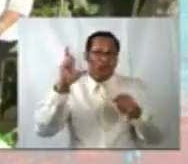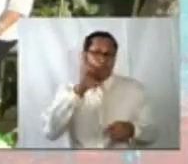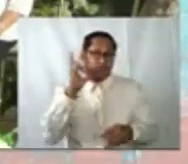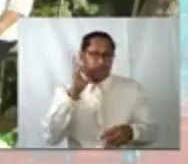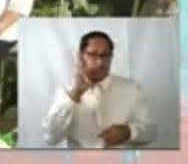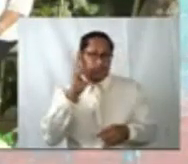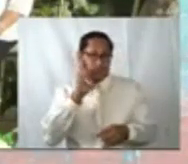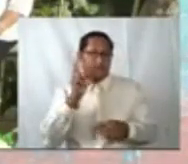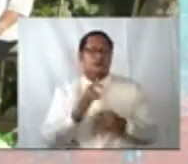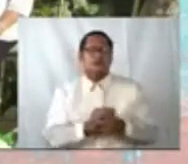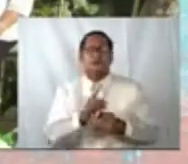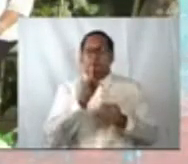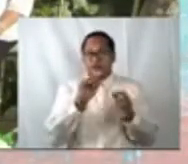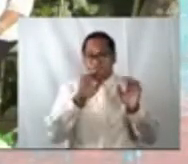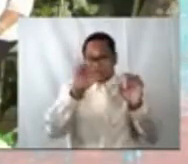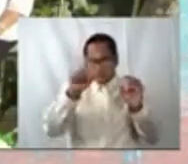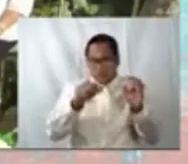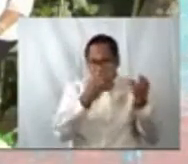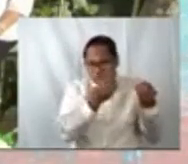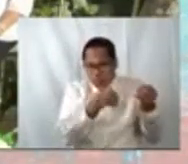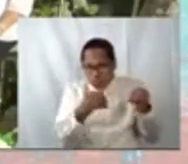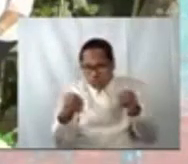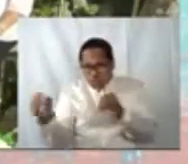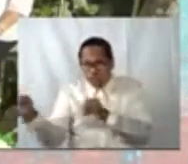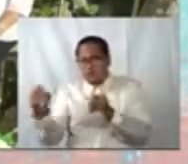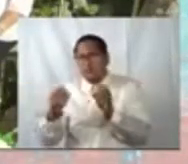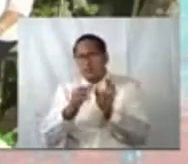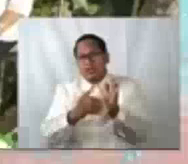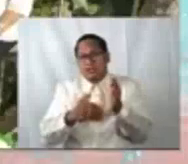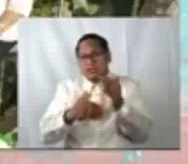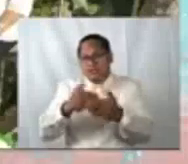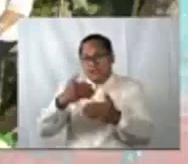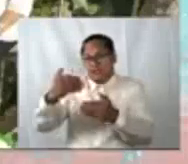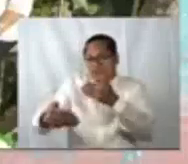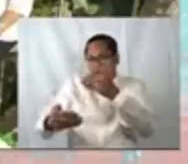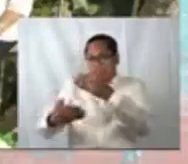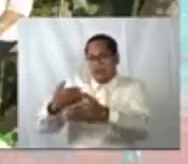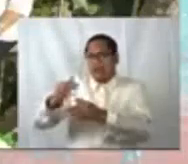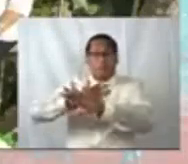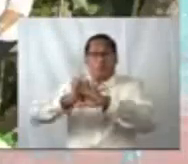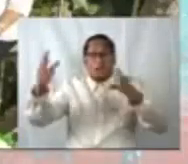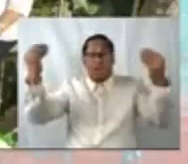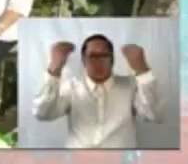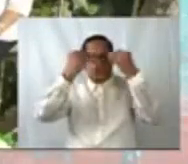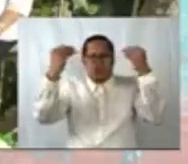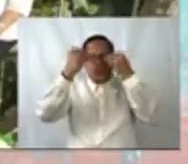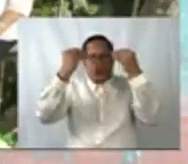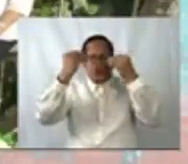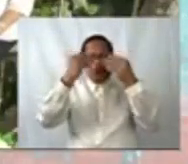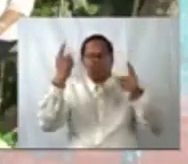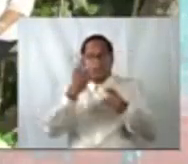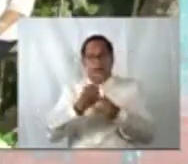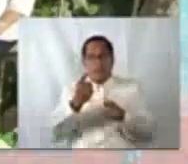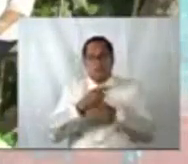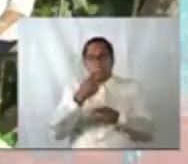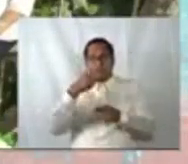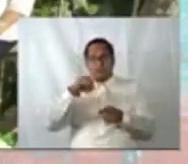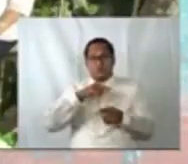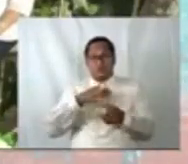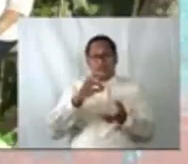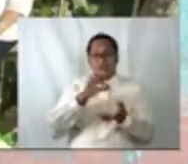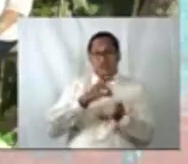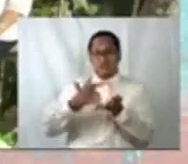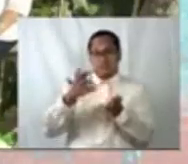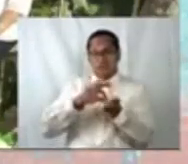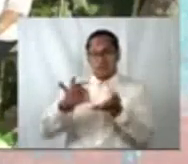ano, ayusin. Ayusin yung pagkakasunod-sunod at huwag paglabu-labuhin. Diba? Kasi ngayon, binibilang natin si